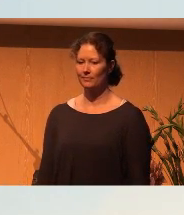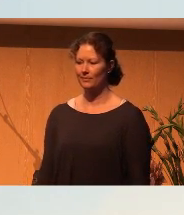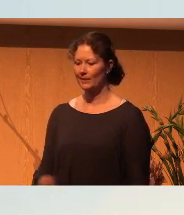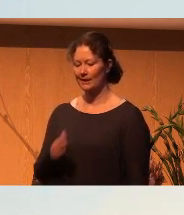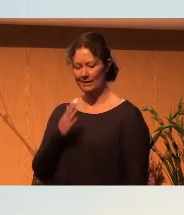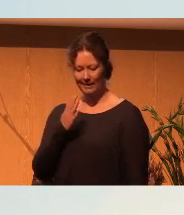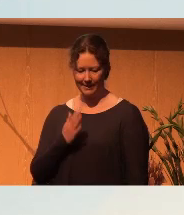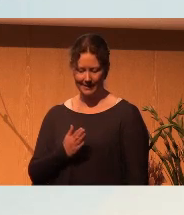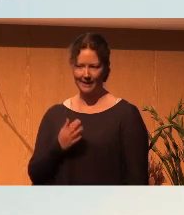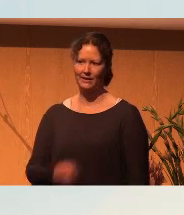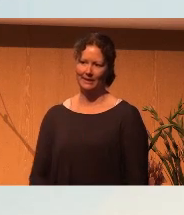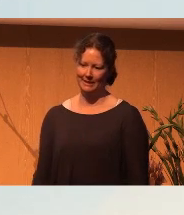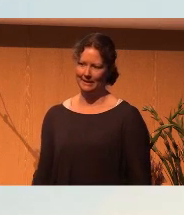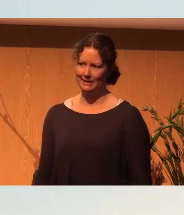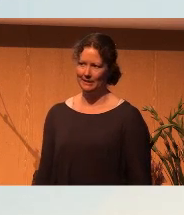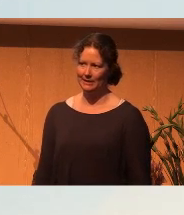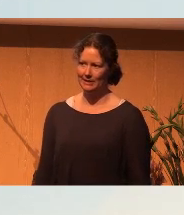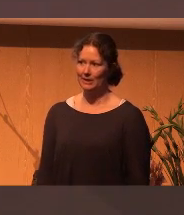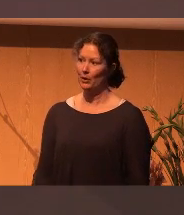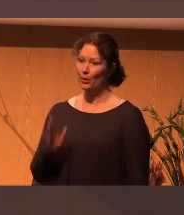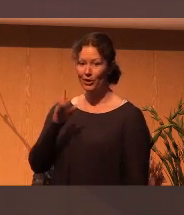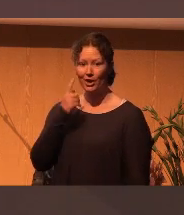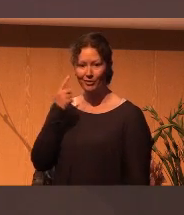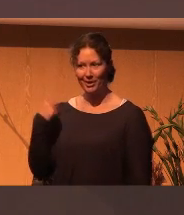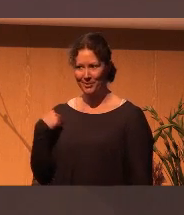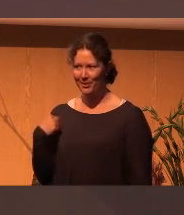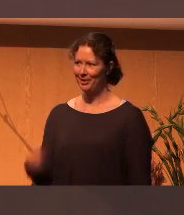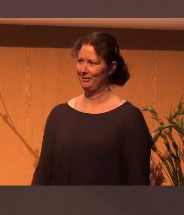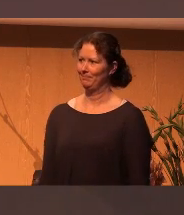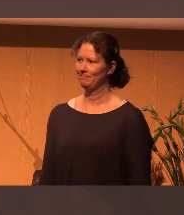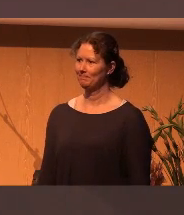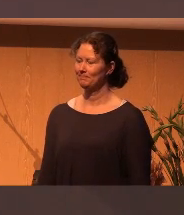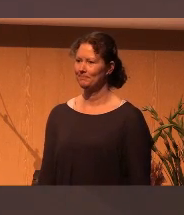Takk skal du ha. Og takk for I går.